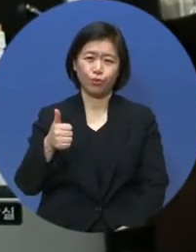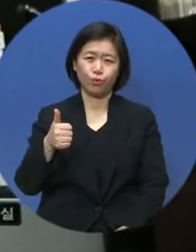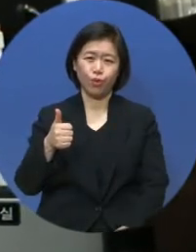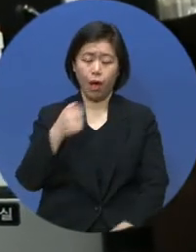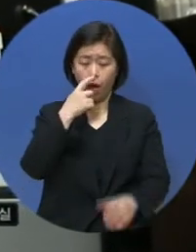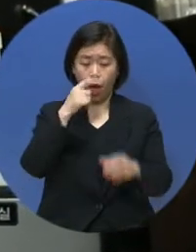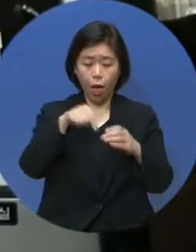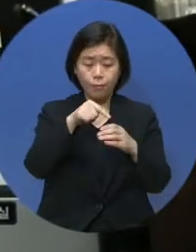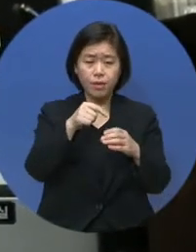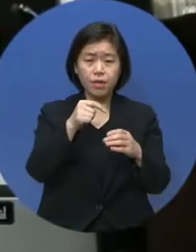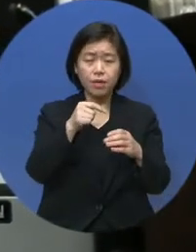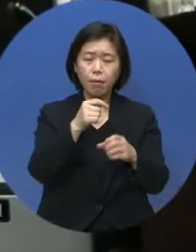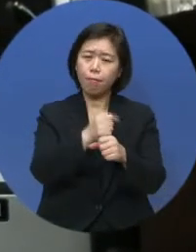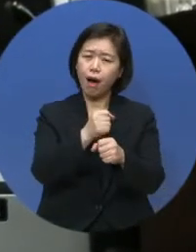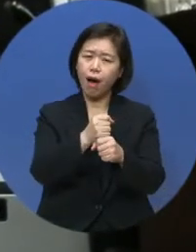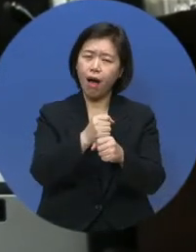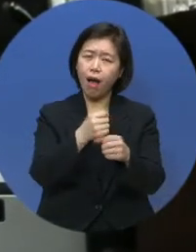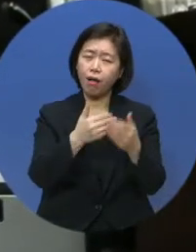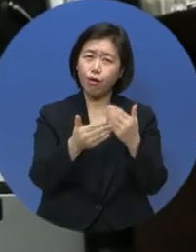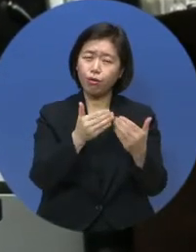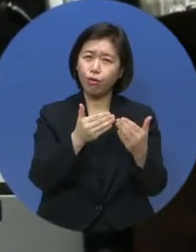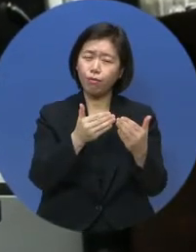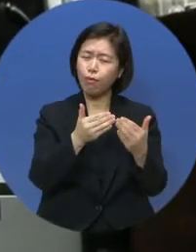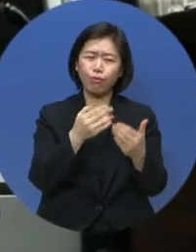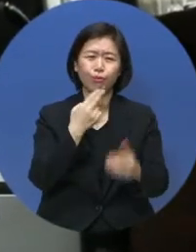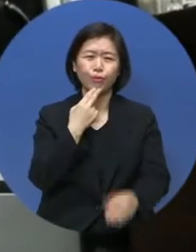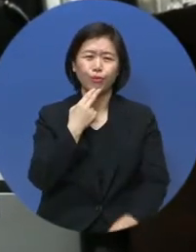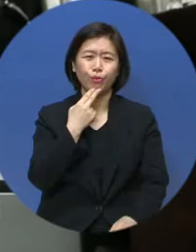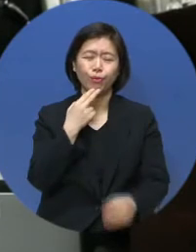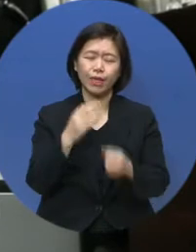훈련할 기회가 적어서 많이 아쉬운 것 같아요.